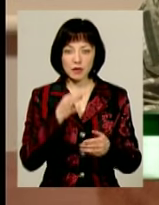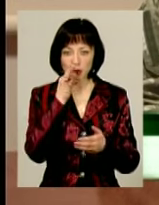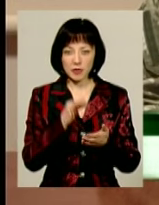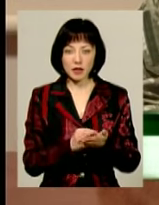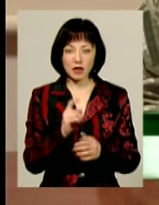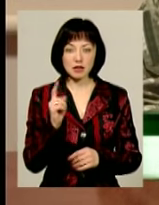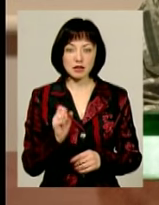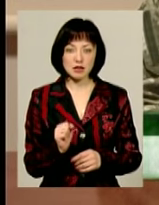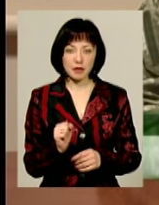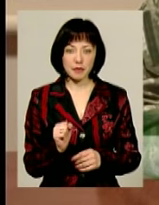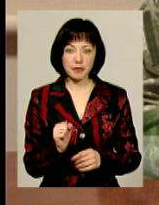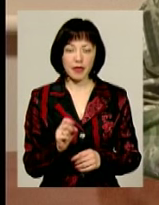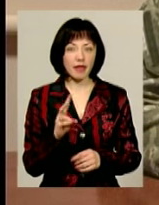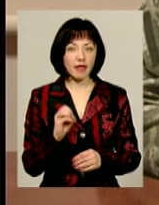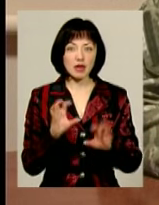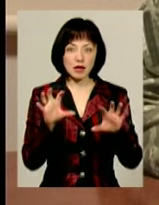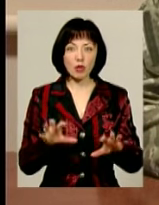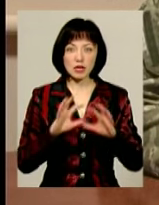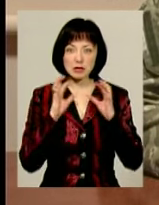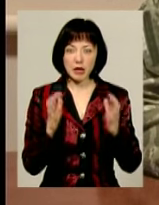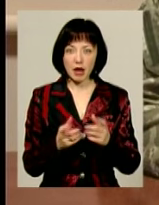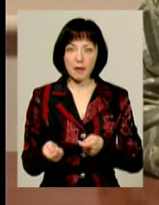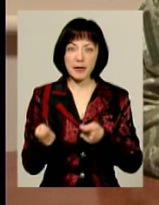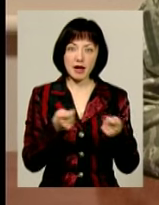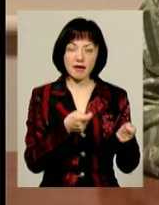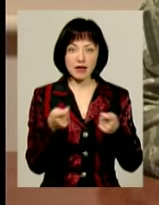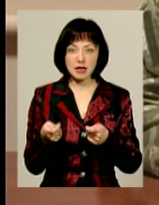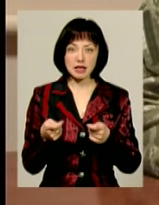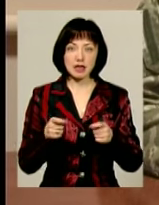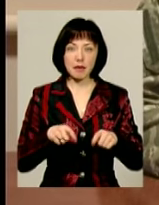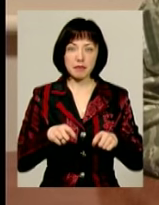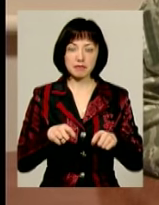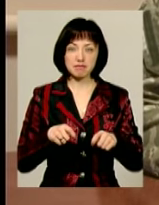за незаконне зберігання, перевезення, перенесення,